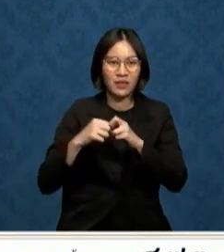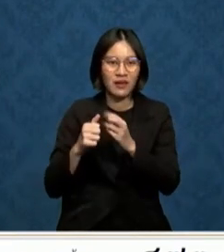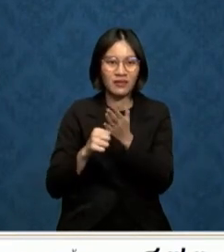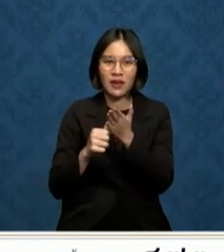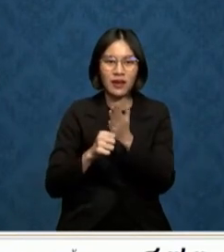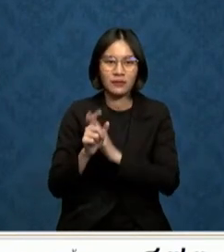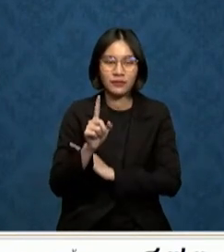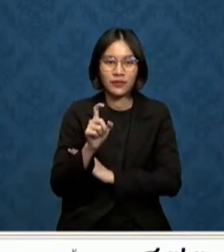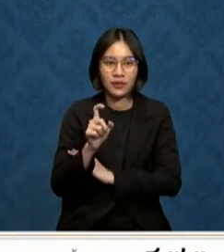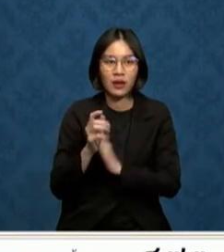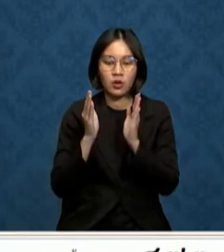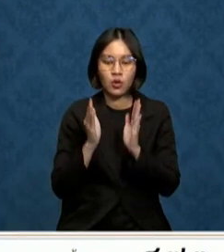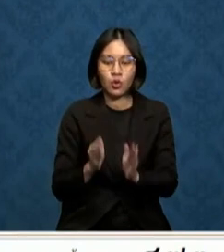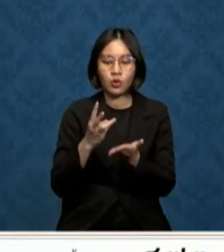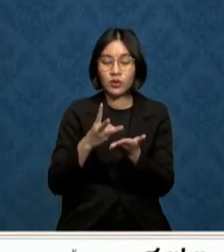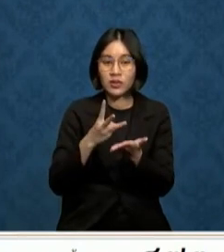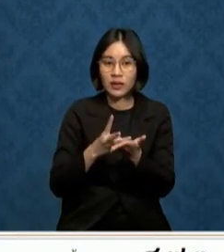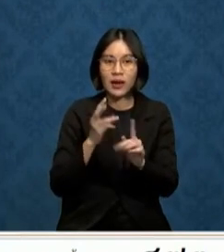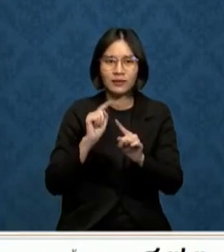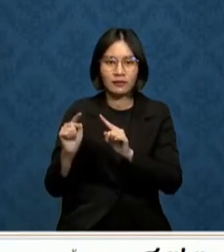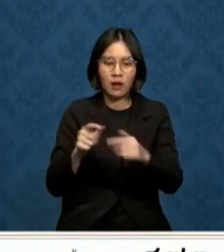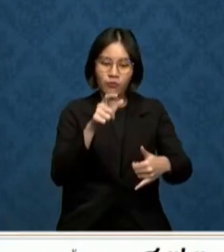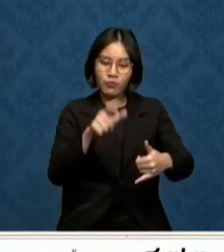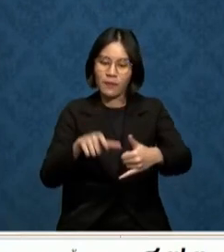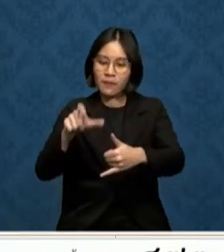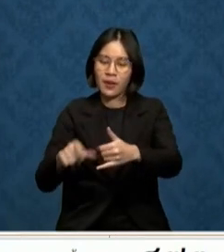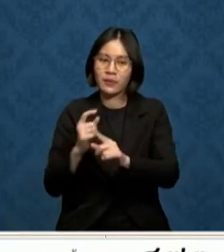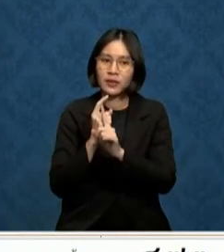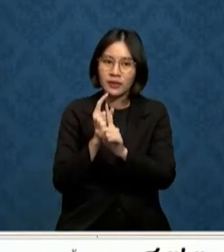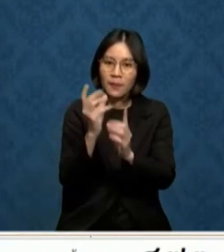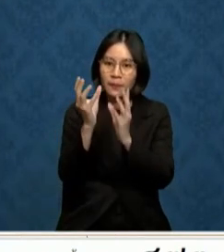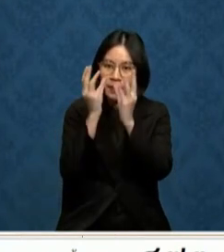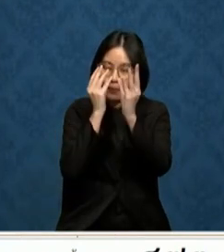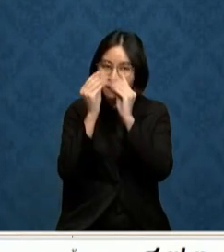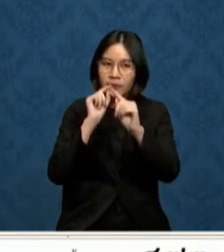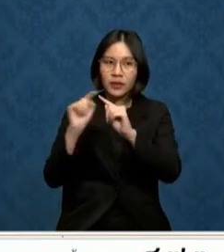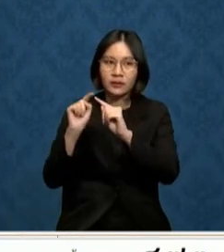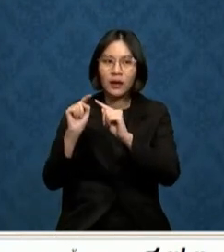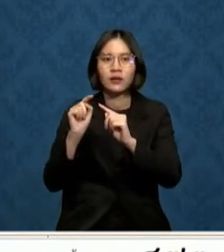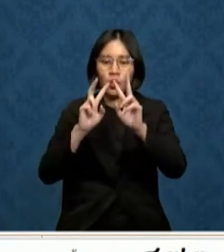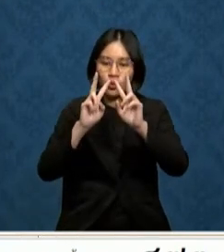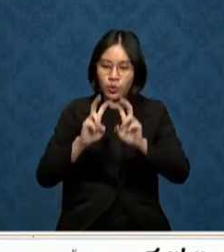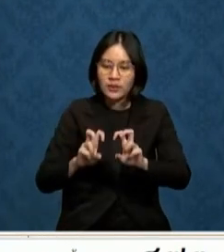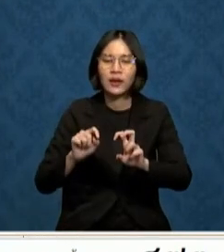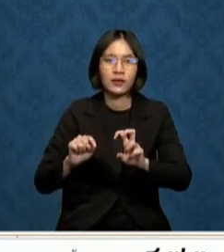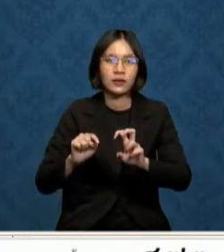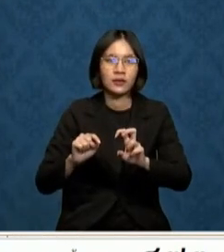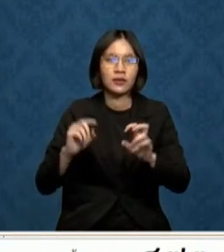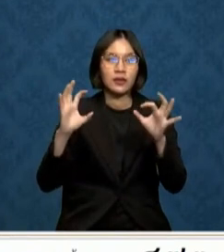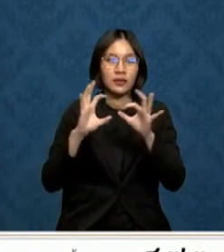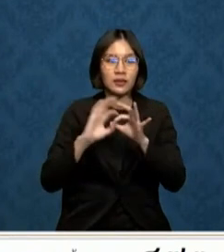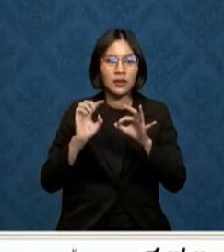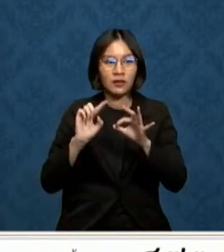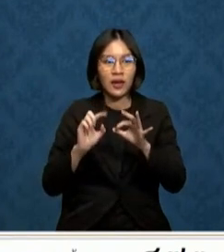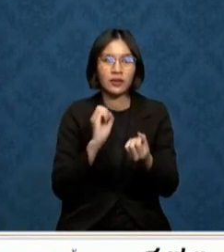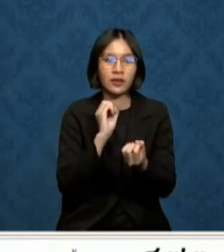ได้มีนักวิชาการหลายท่านที่ติดตามติดอยู่ทำการศึกษาวิจัยในเรื่องความรุน